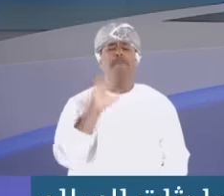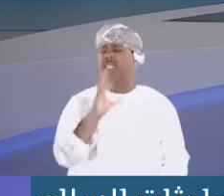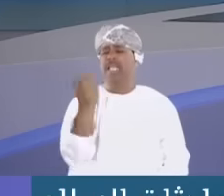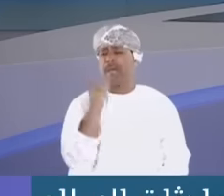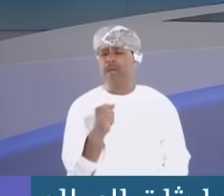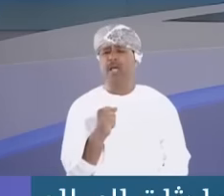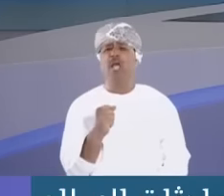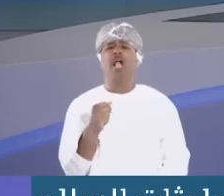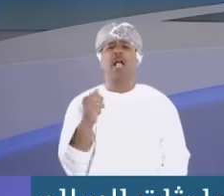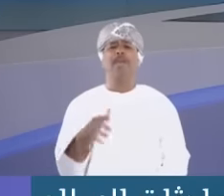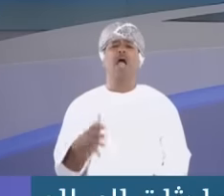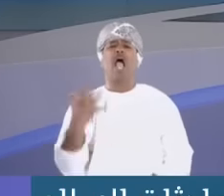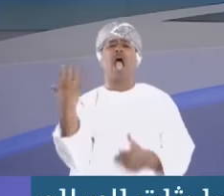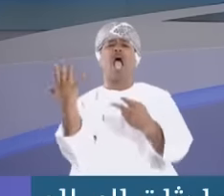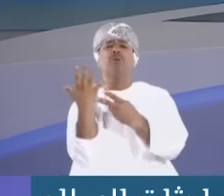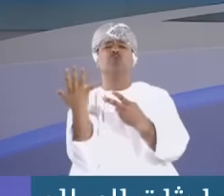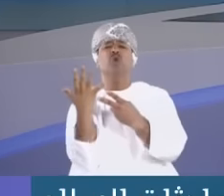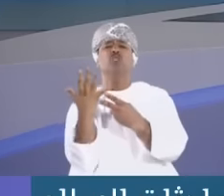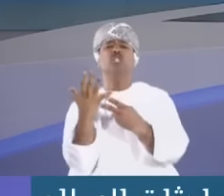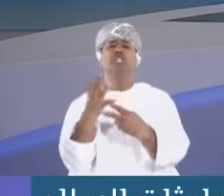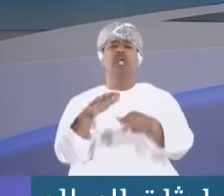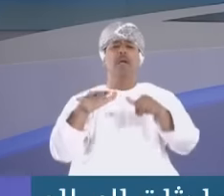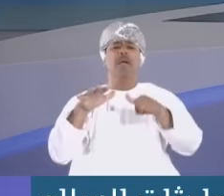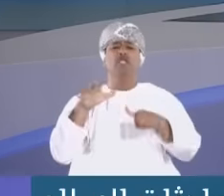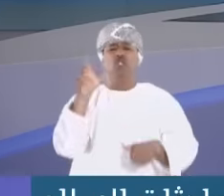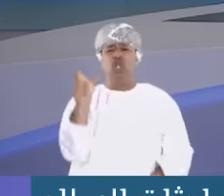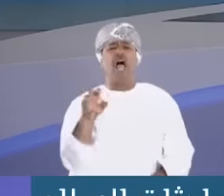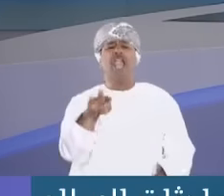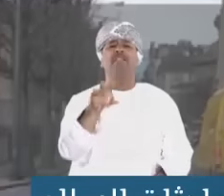نحو ربع مليون شخص.